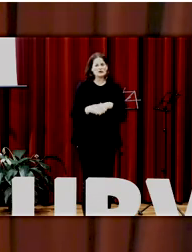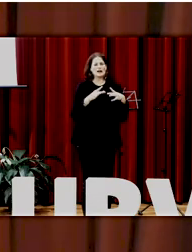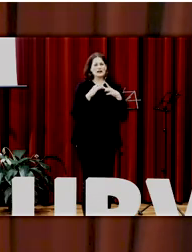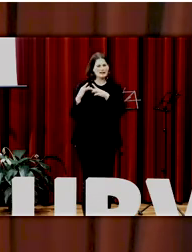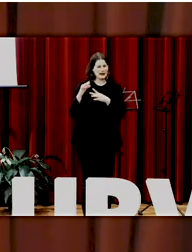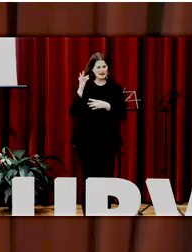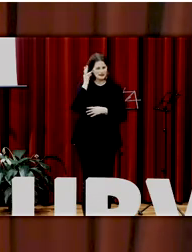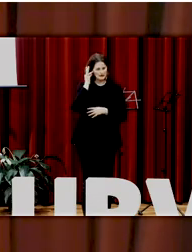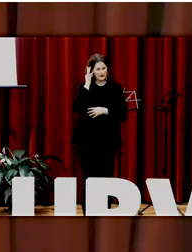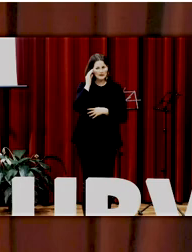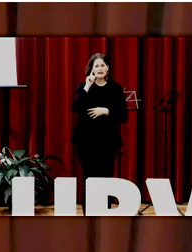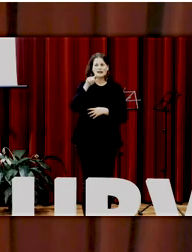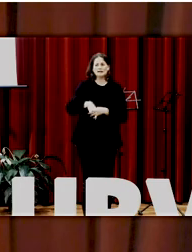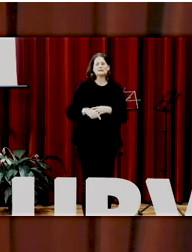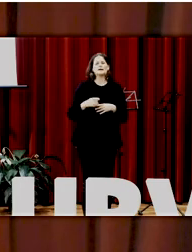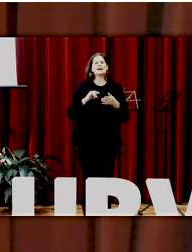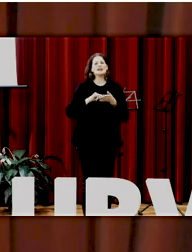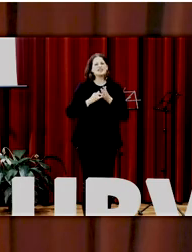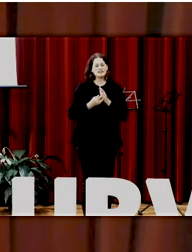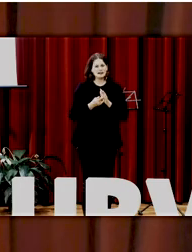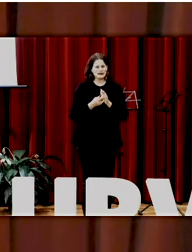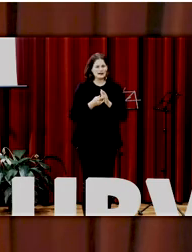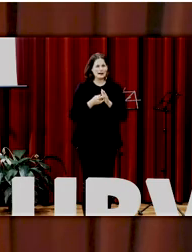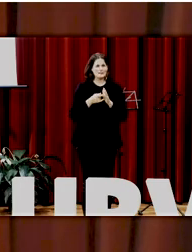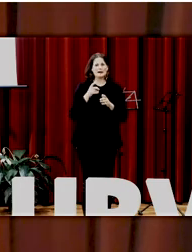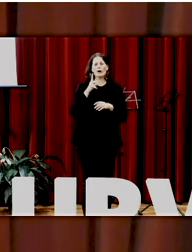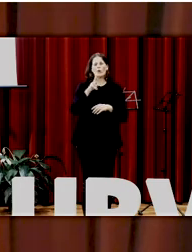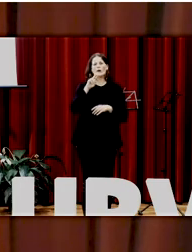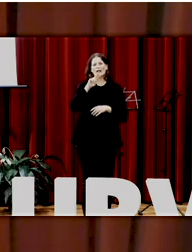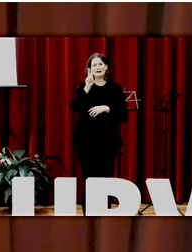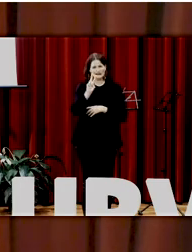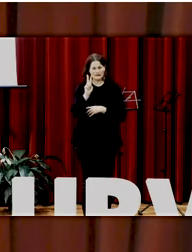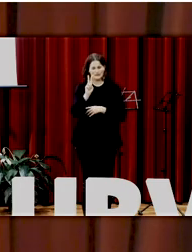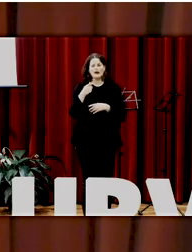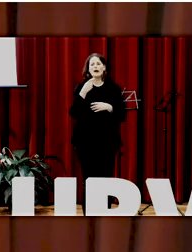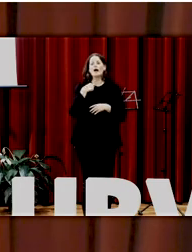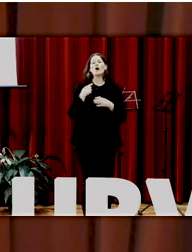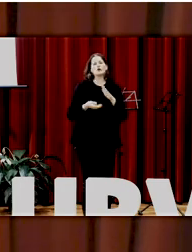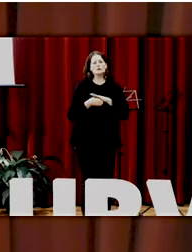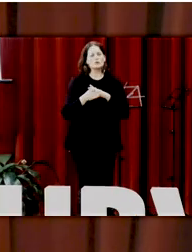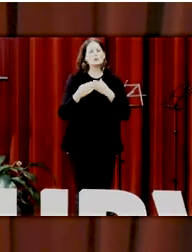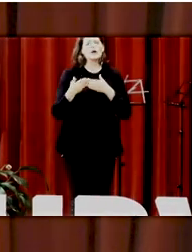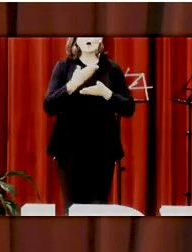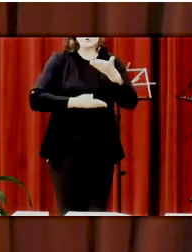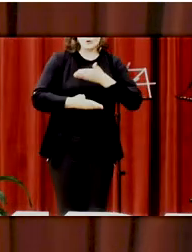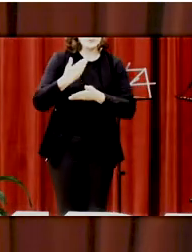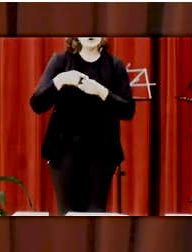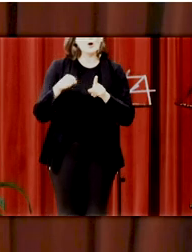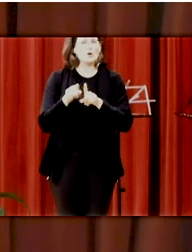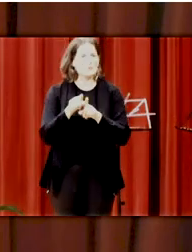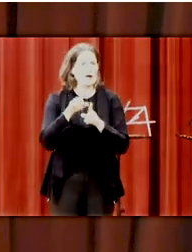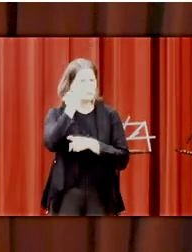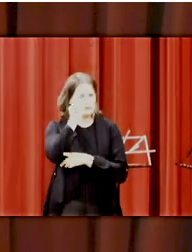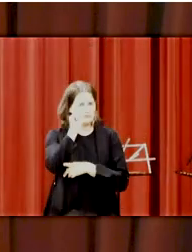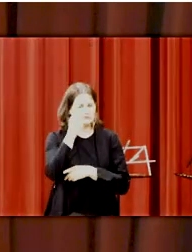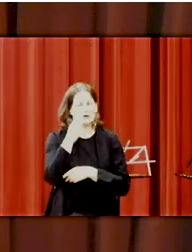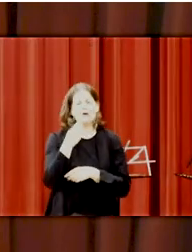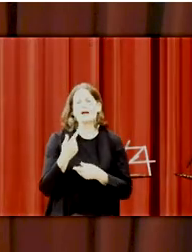professora associada des de fa més d'una dècada. Avui ens impartirà la lliçó inaugural que porta per